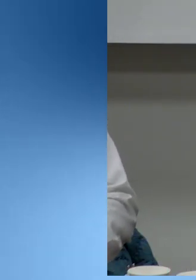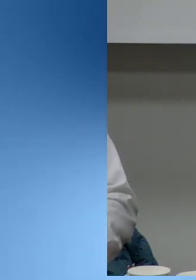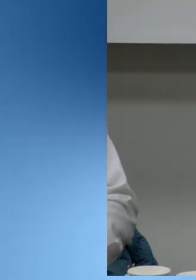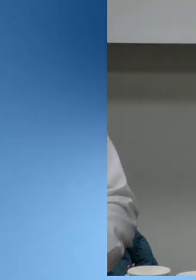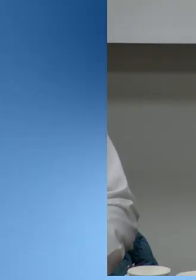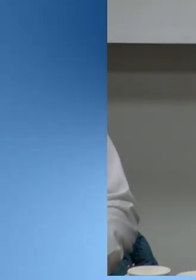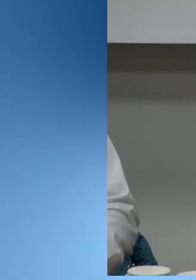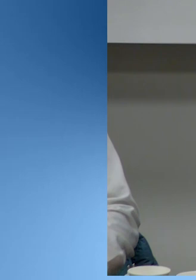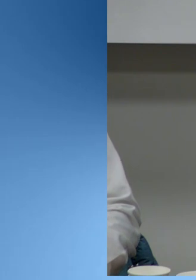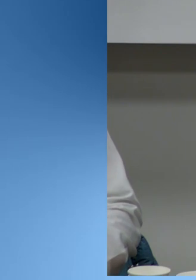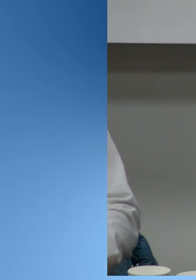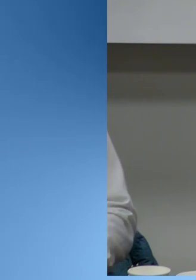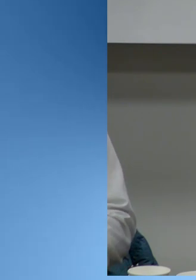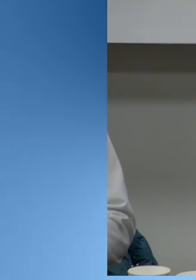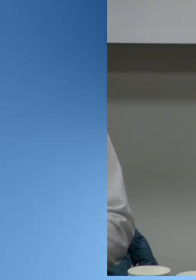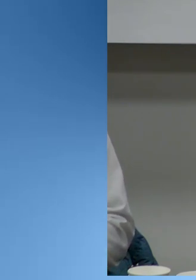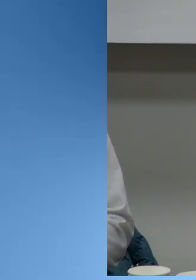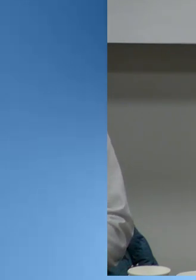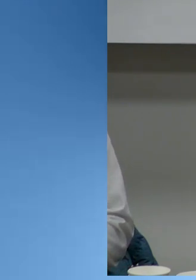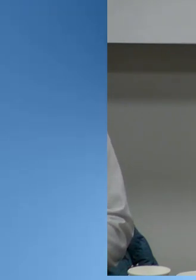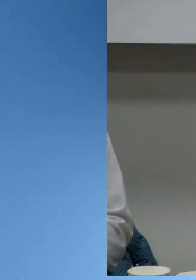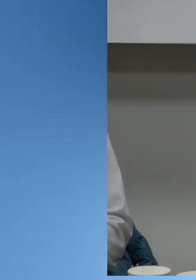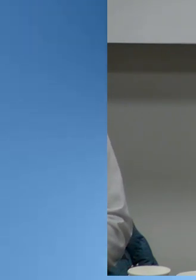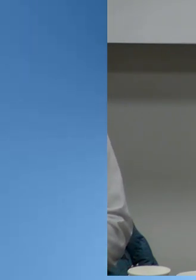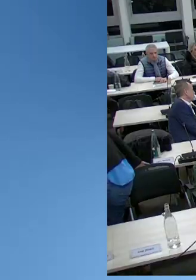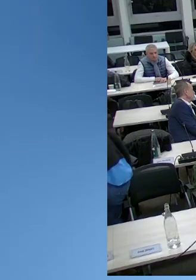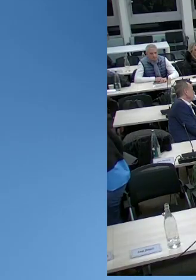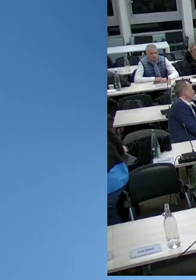délibération numéro madame BINCE pardon vous avez demandé la